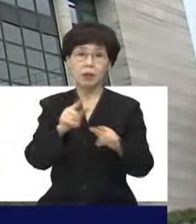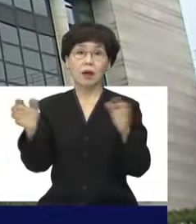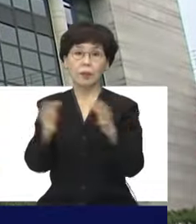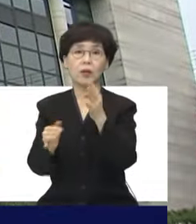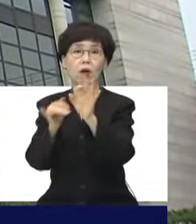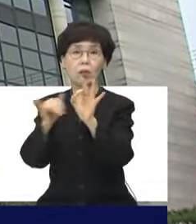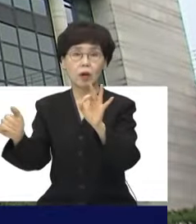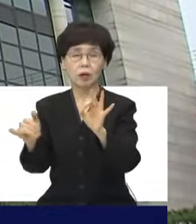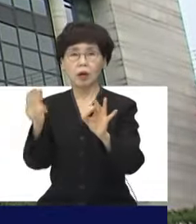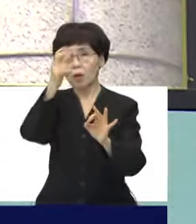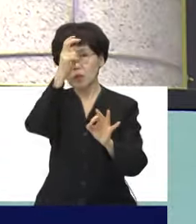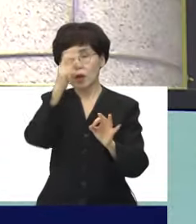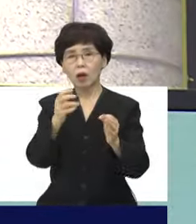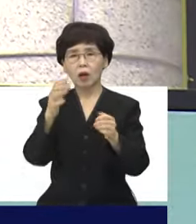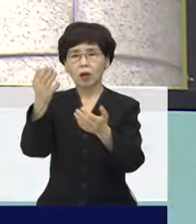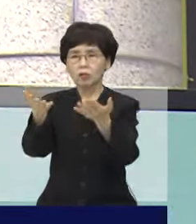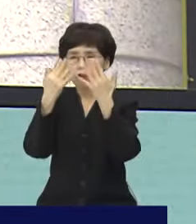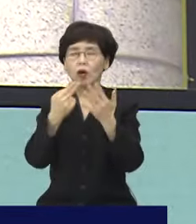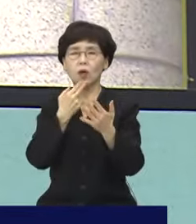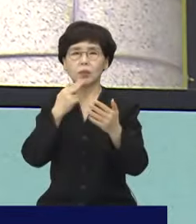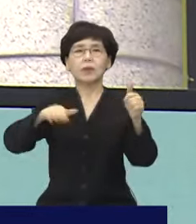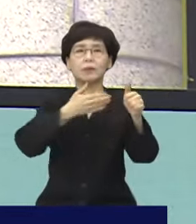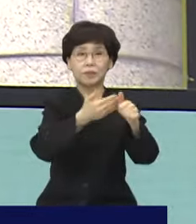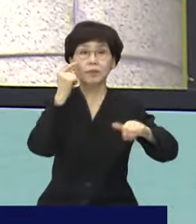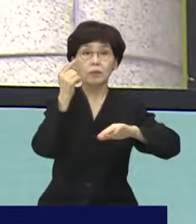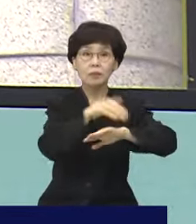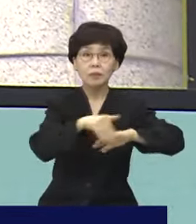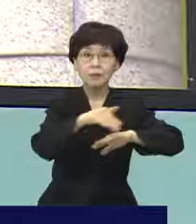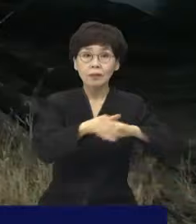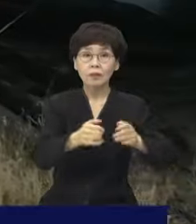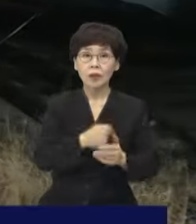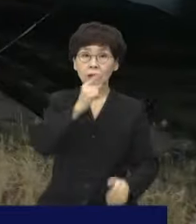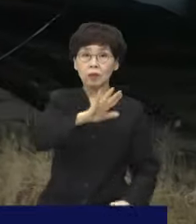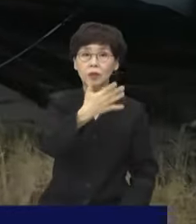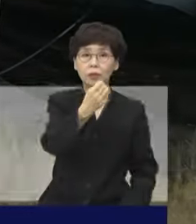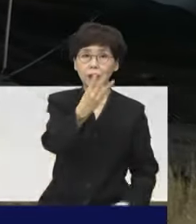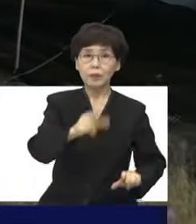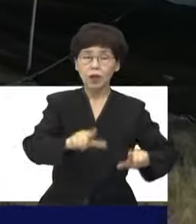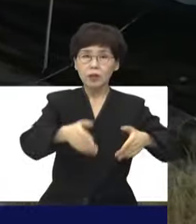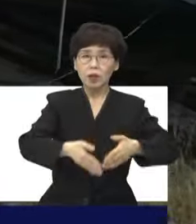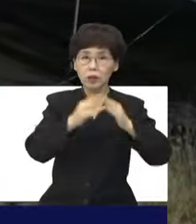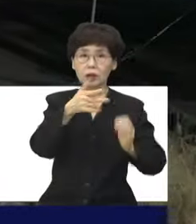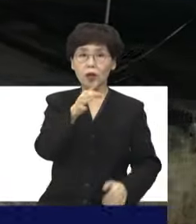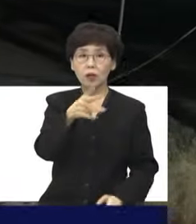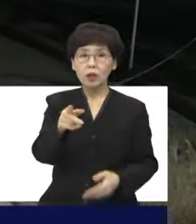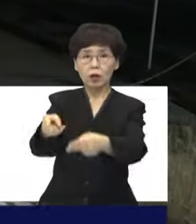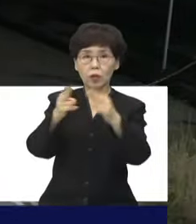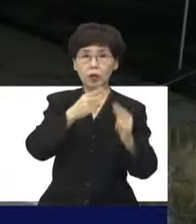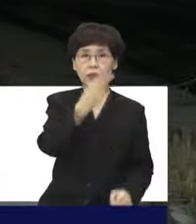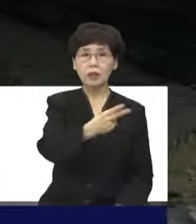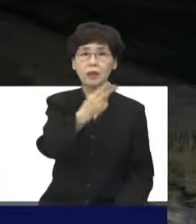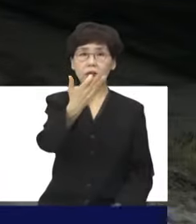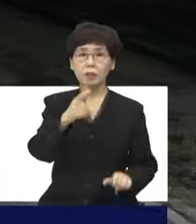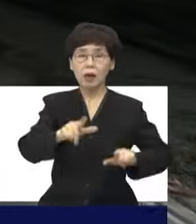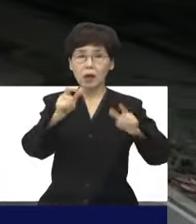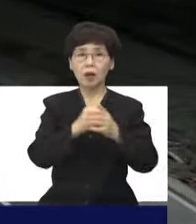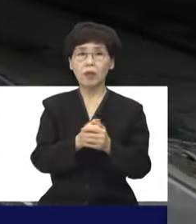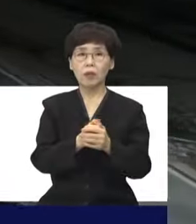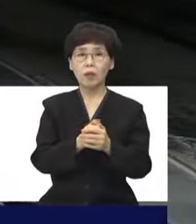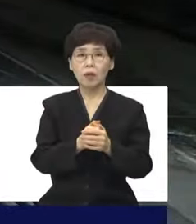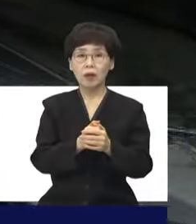10명은 검찰에 불구속 상태로 송치할 예정입니다. 1993년 세워진 정자교는 지난 2018년 보도부